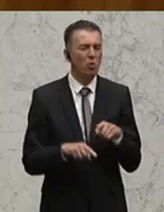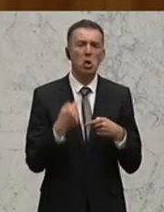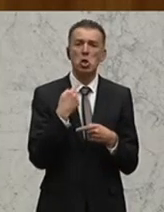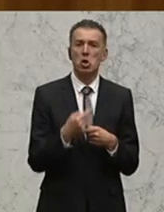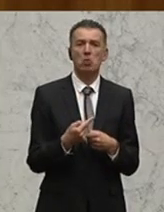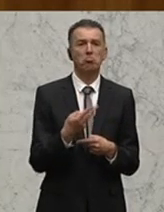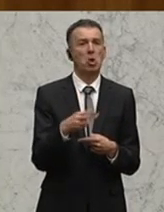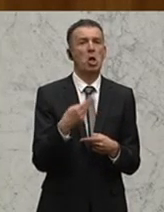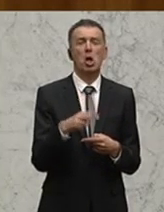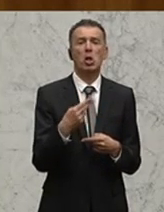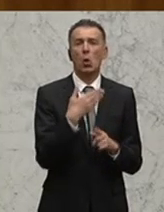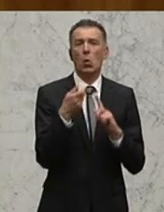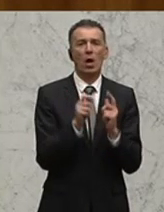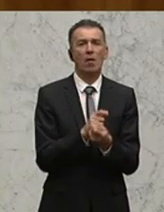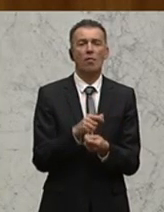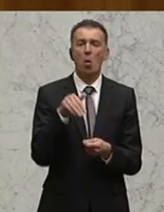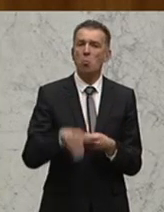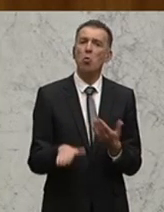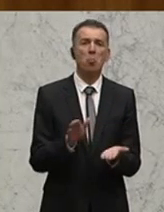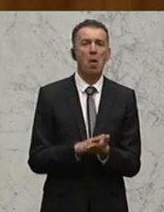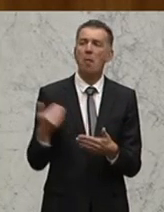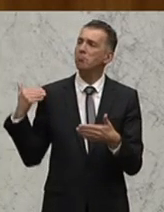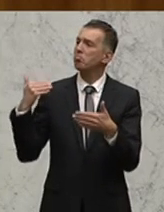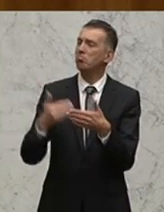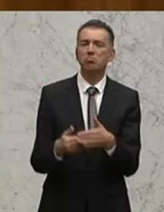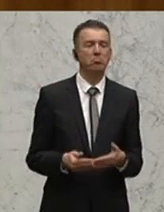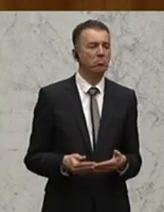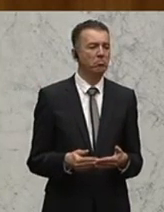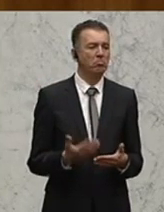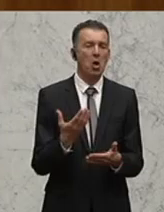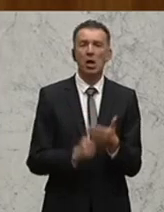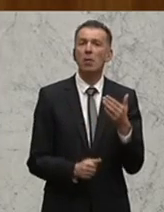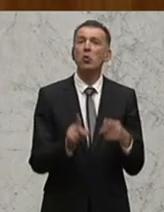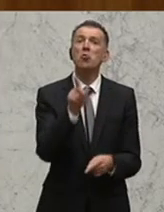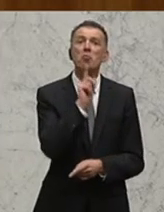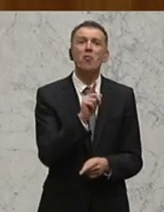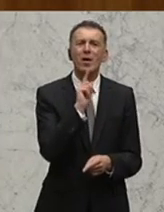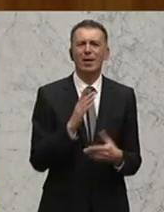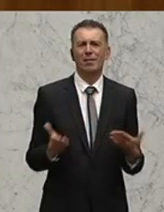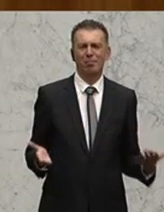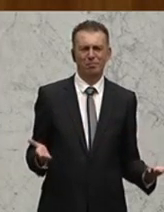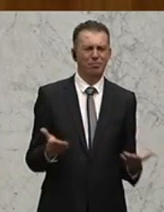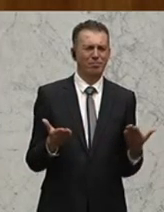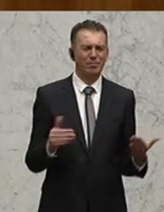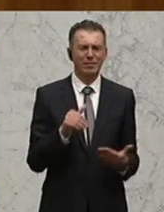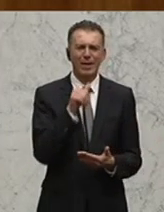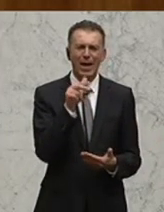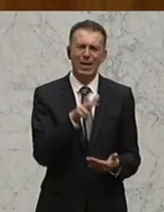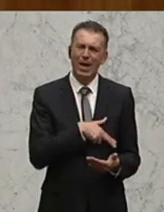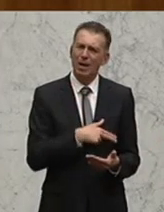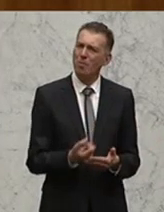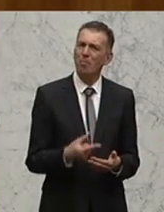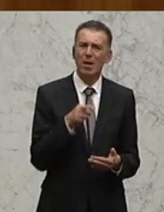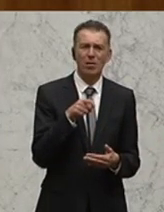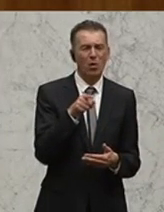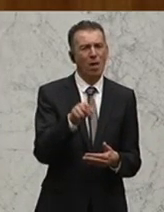zu sagen, es darf aber keine Reform sein, muss alles so bleiben, wie es ist, aber was herauskommt, ist uns zu wenig. Das ist die Unehrlichkeit, die ich besonders Ihnen von